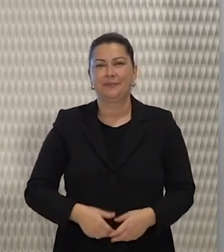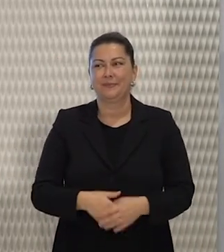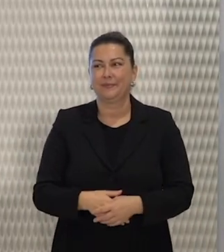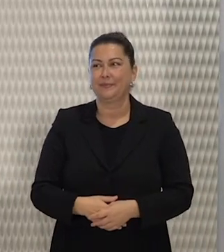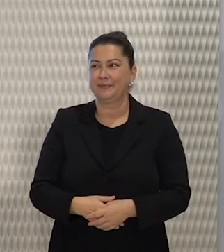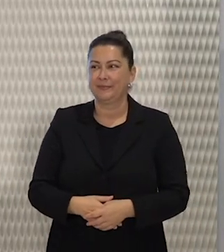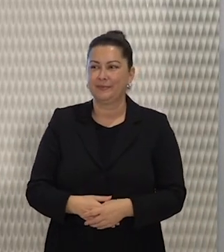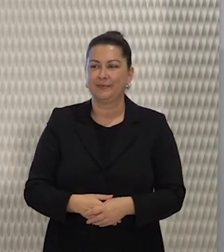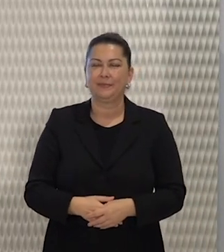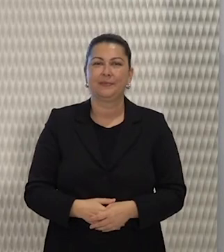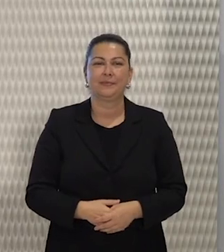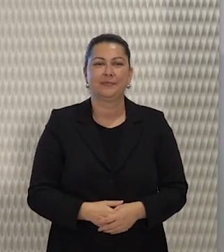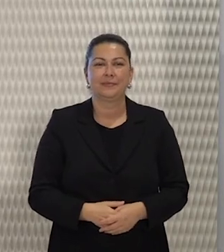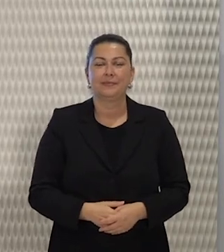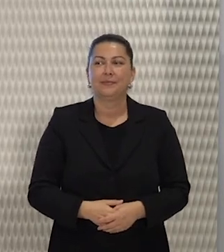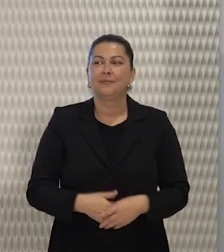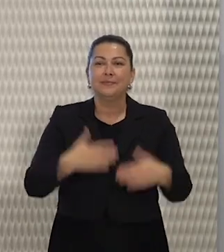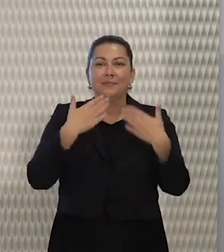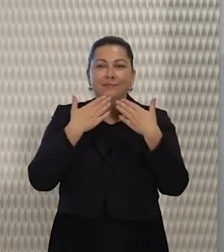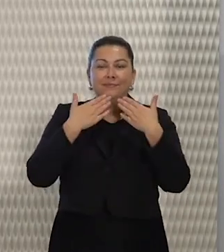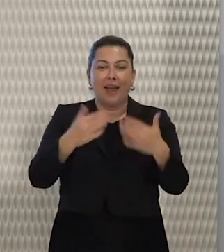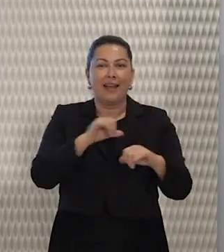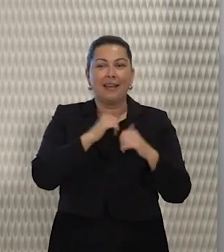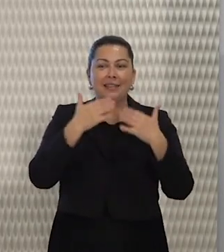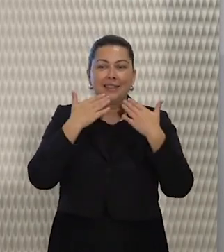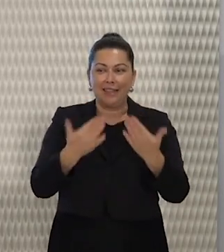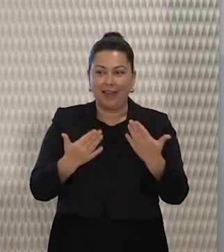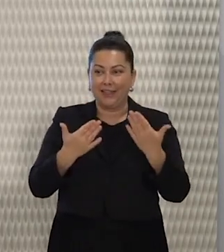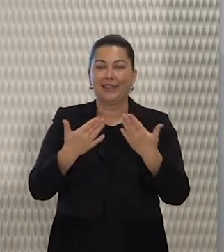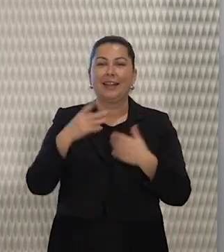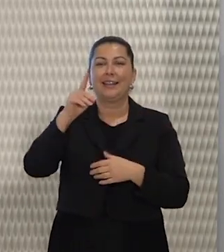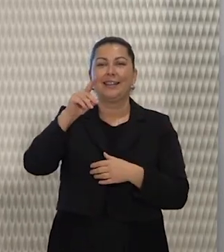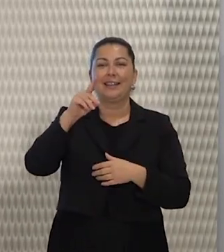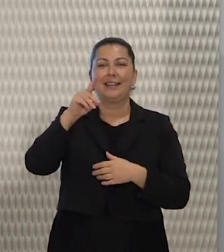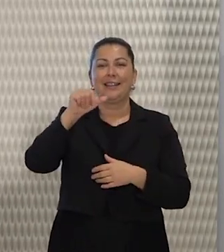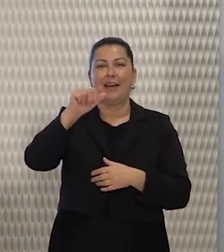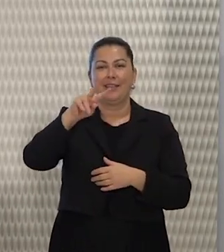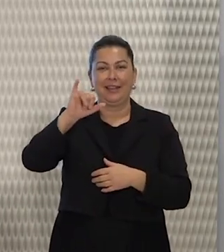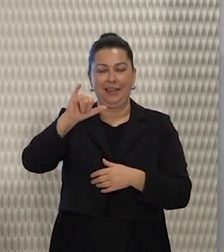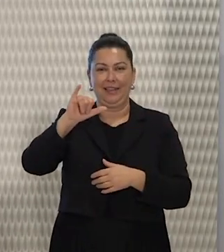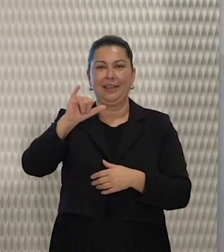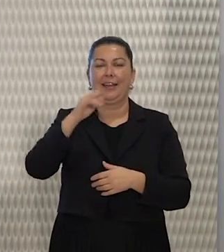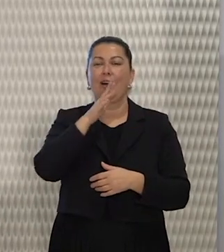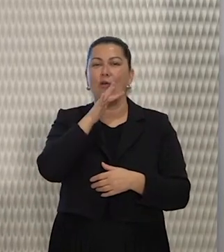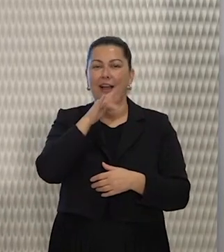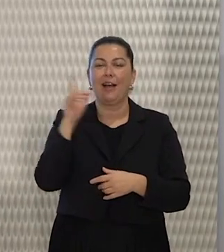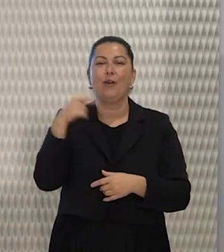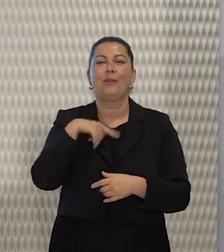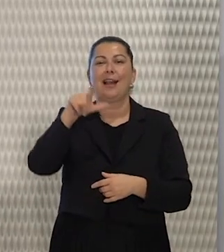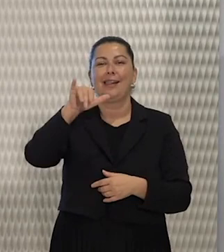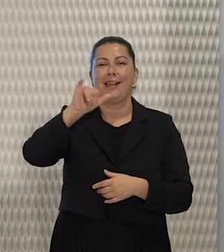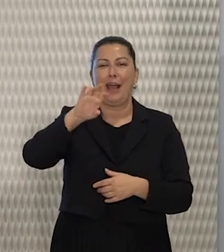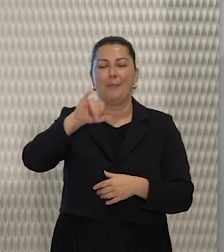Danke, Andreas. Herzlichen Dank, danke, lieber David. David Hofer, Liam Weingartner. Vielen, vielen Dank für die Übersicht.